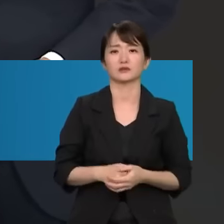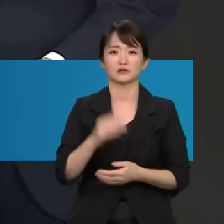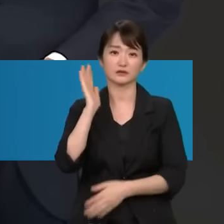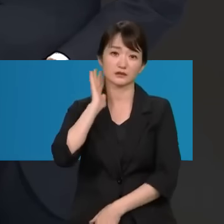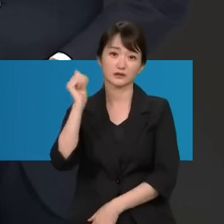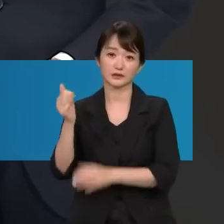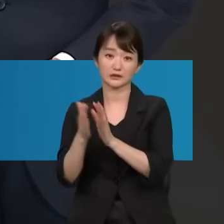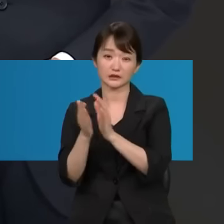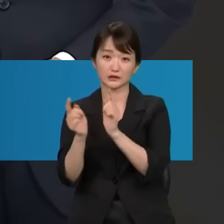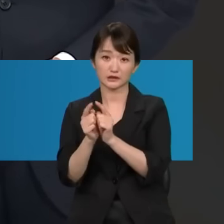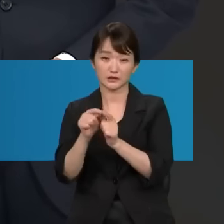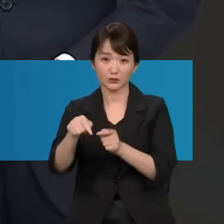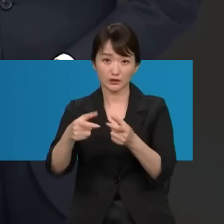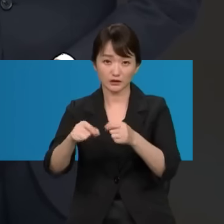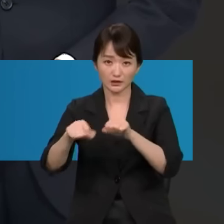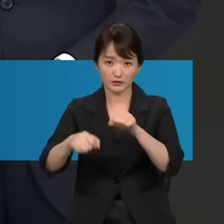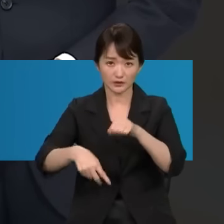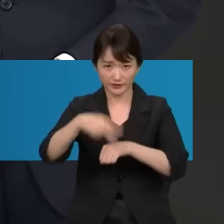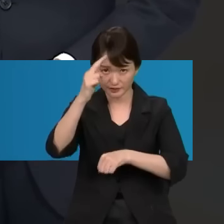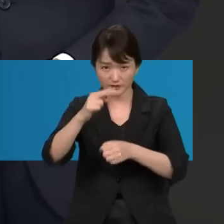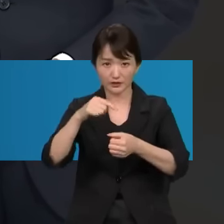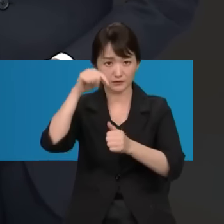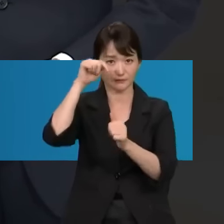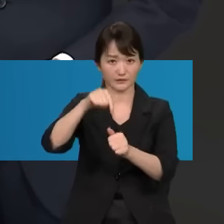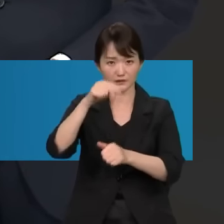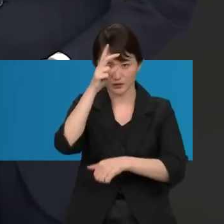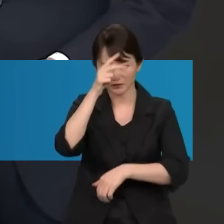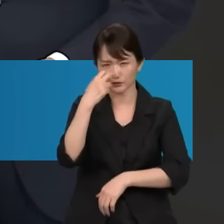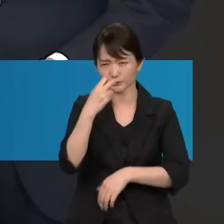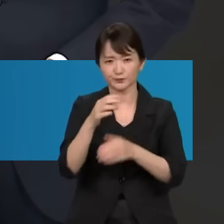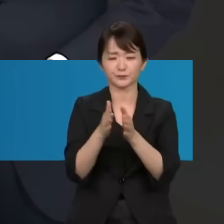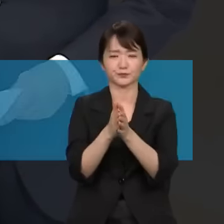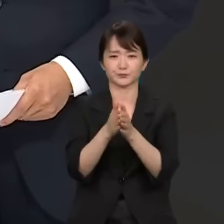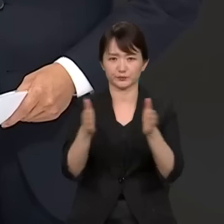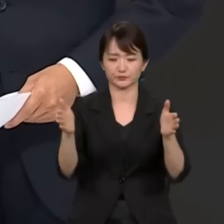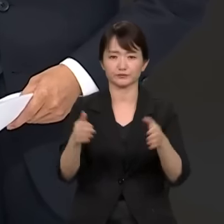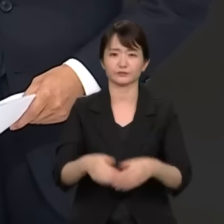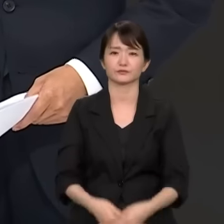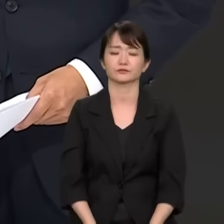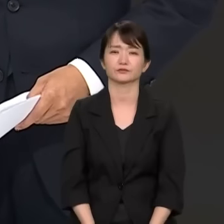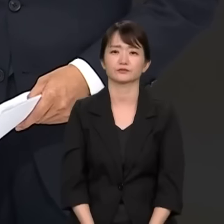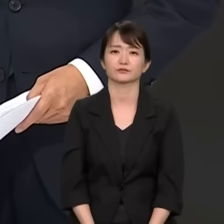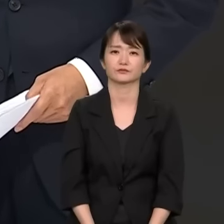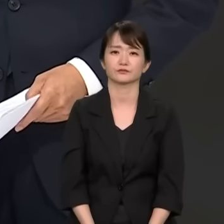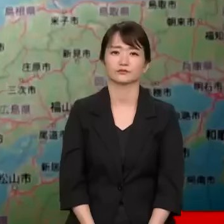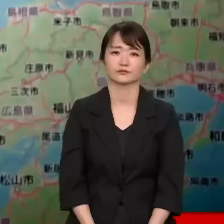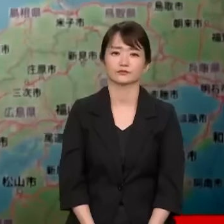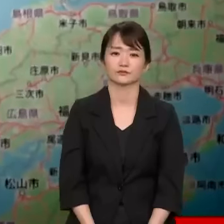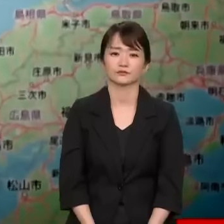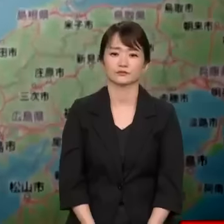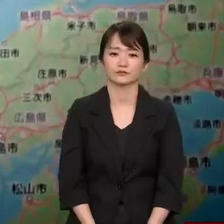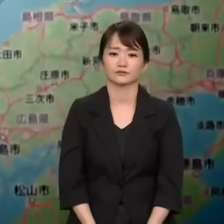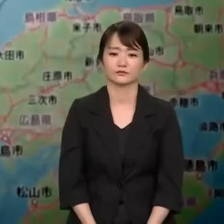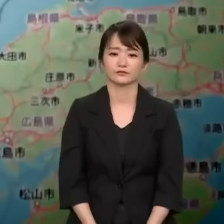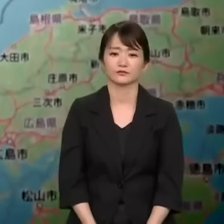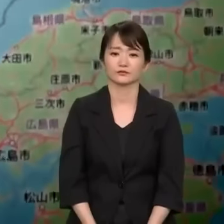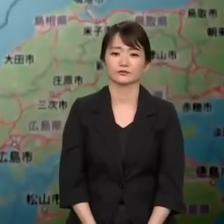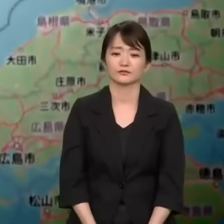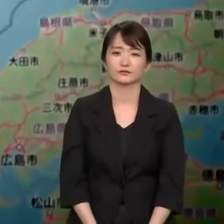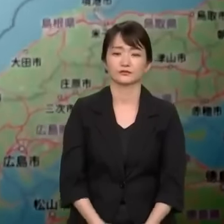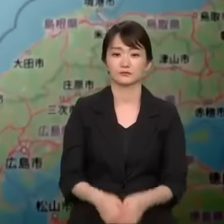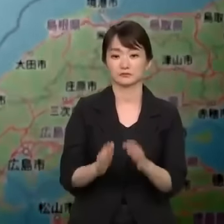대통령이 직접 근절을 지시했고 경찰이 본격 수사에 나섰습니다 먼저 신진 기자입니다